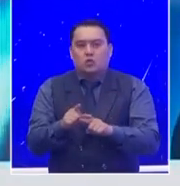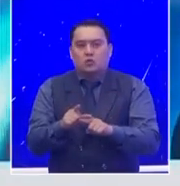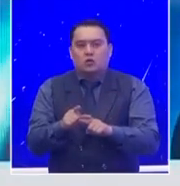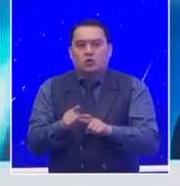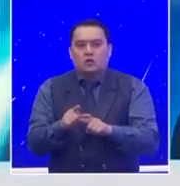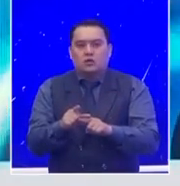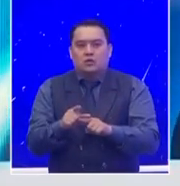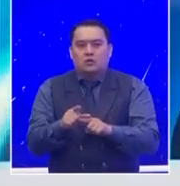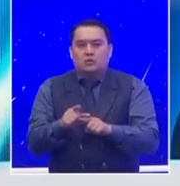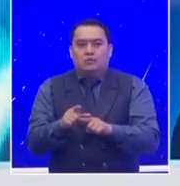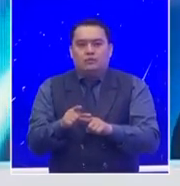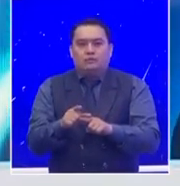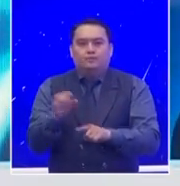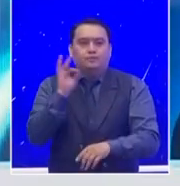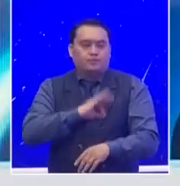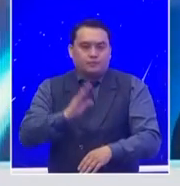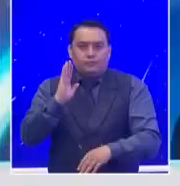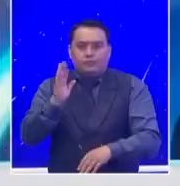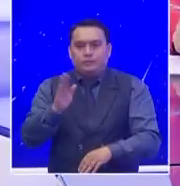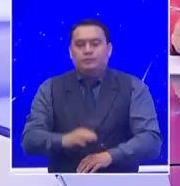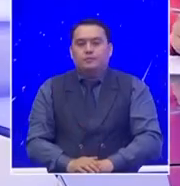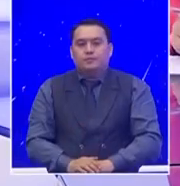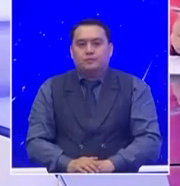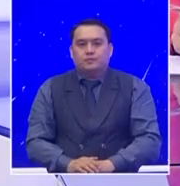қағидат қолданылатын болады.